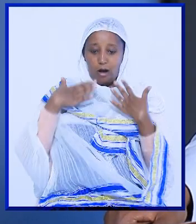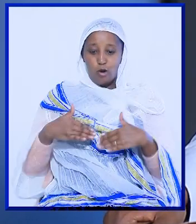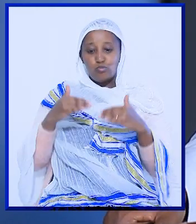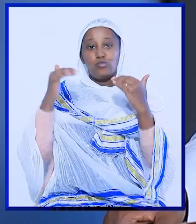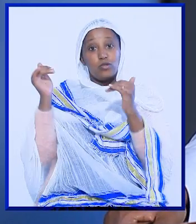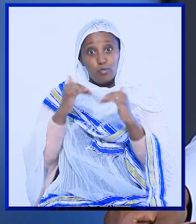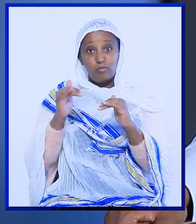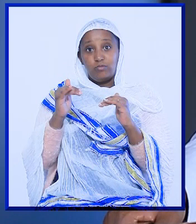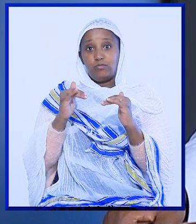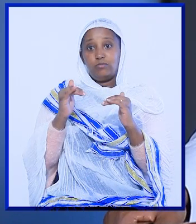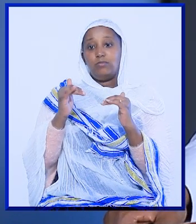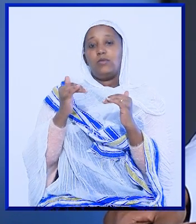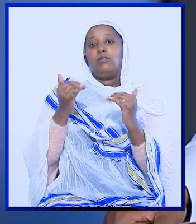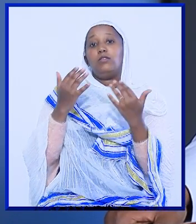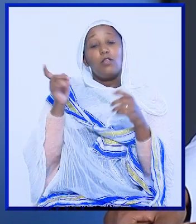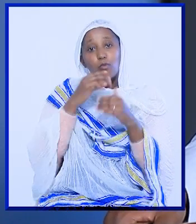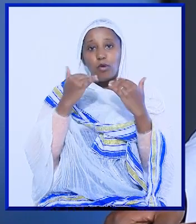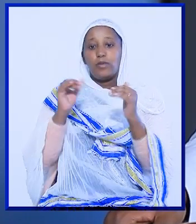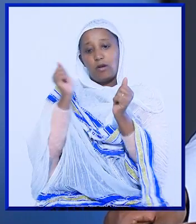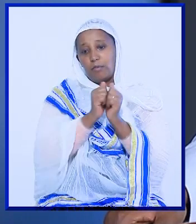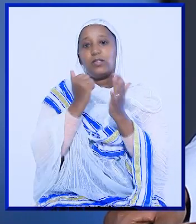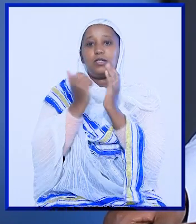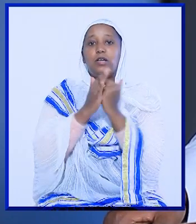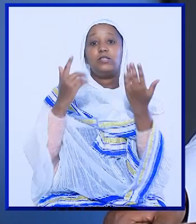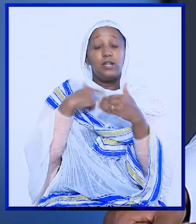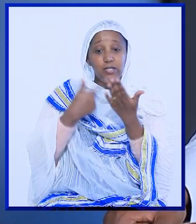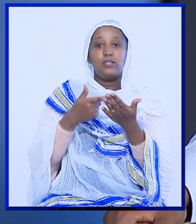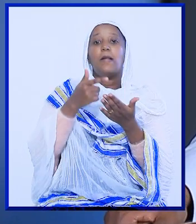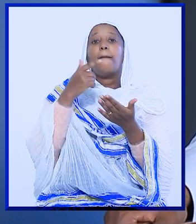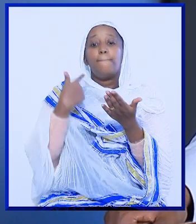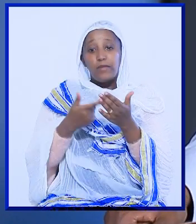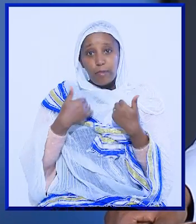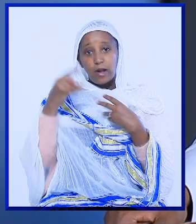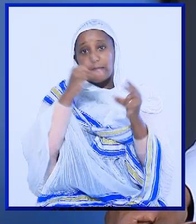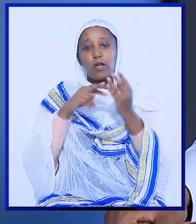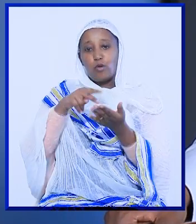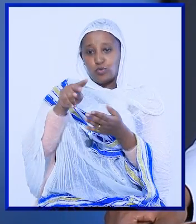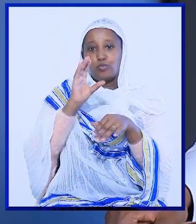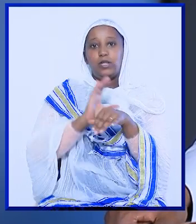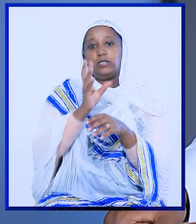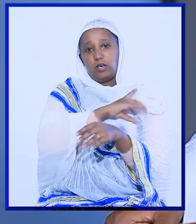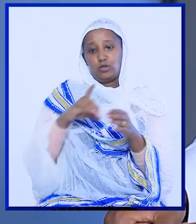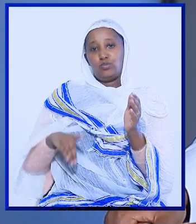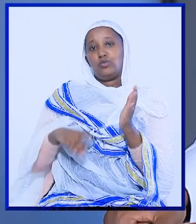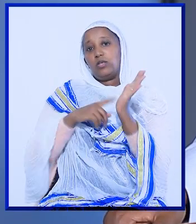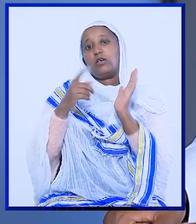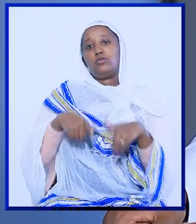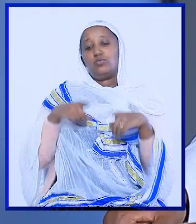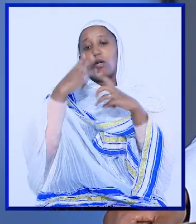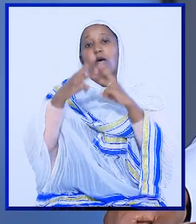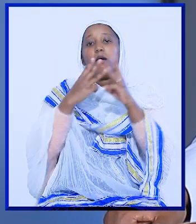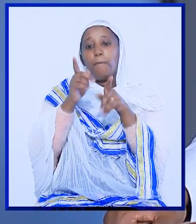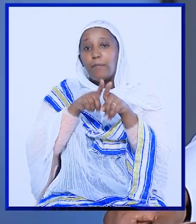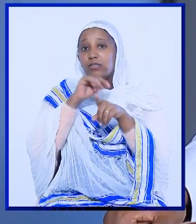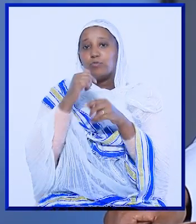ወጥቷል። አካሉ እንደመሆኗ መጠን አብራው ተሰቅላለች። ስለዚህ ቤተክርስቲያን እስከ በጉ ዳግመኛ መምጣት ድረስ እንዲህ ባለ የመከራ ጉዞ ክርስቶስን